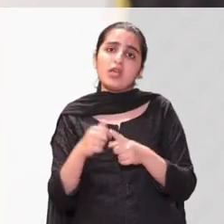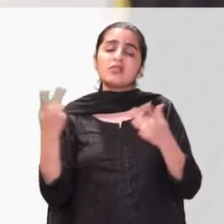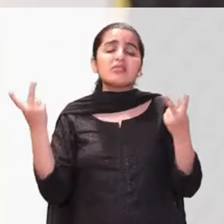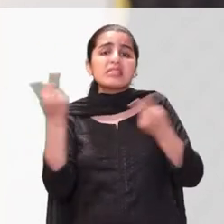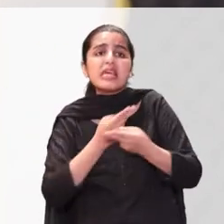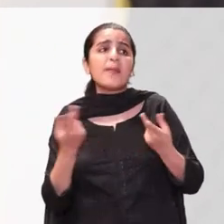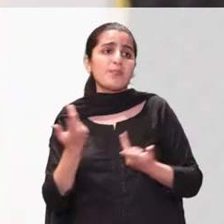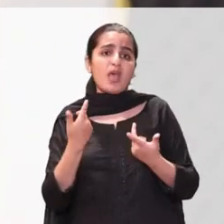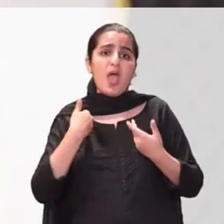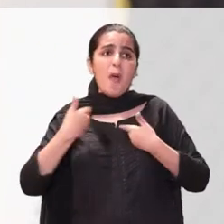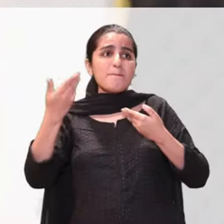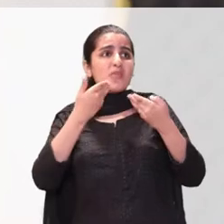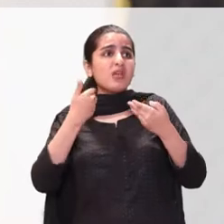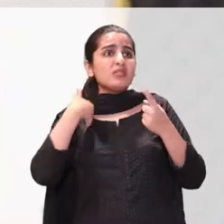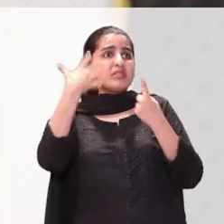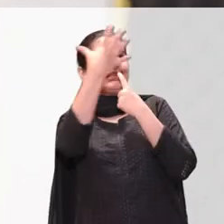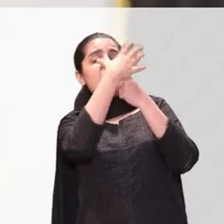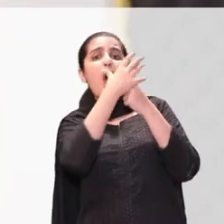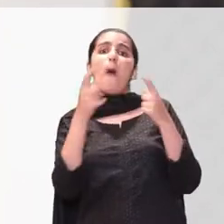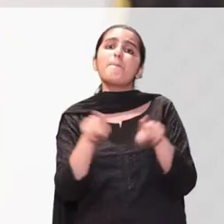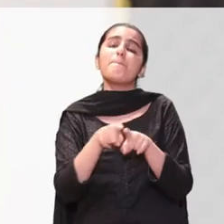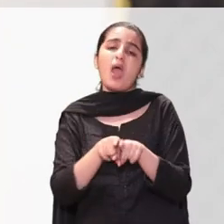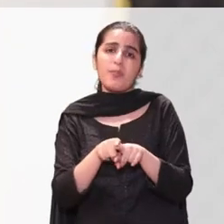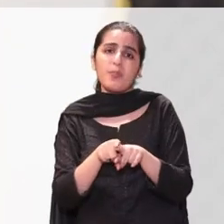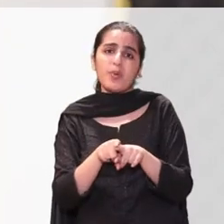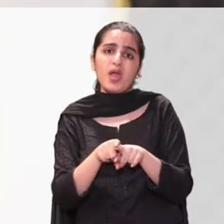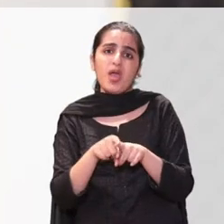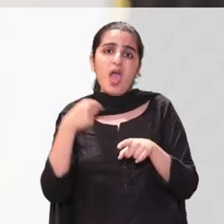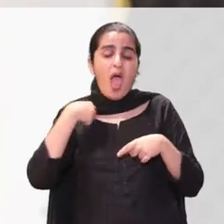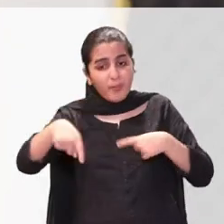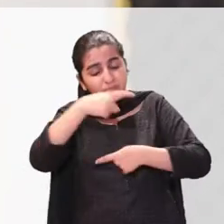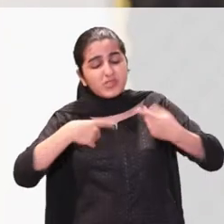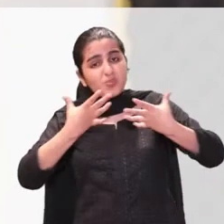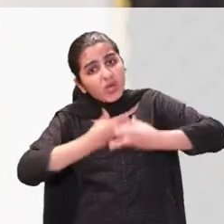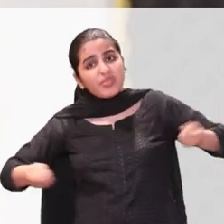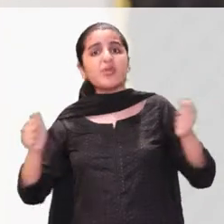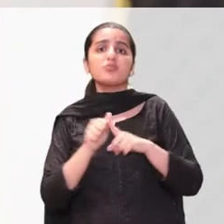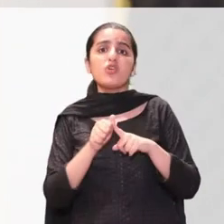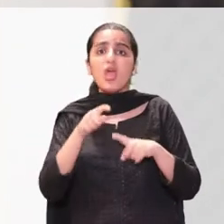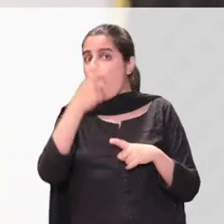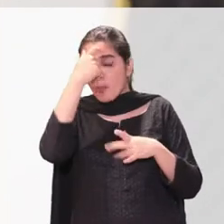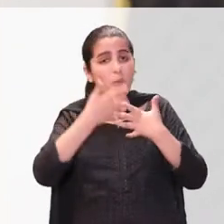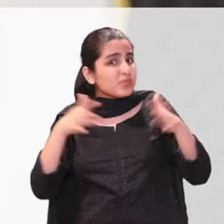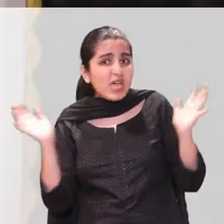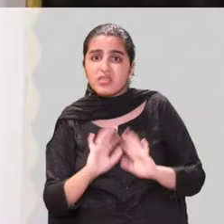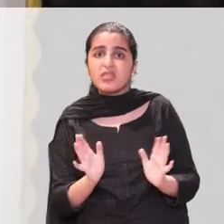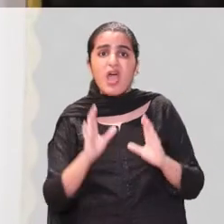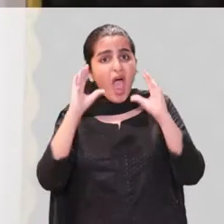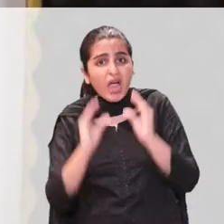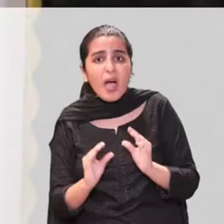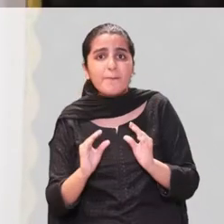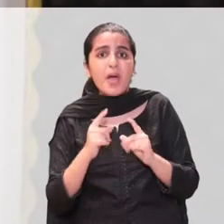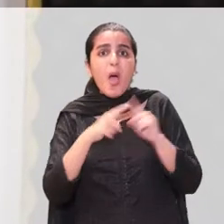मुझे लगता है कि सारी चीजें ना हमने अपने पर सवार की हुई और हम लोग हैं जो इसको फौरी तौर पर खत्म कर सकते हैं इतना बड़ा इशू नहीं है